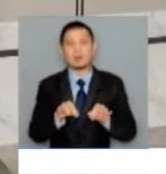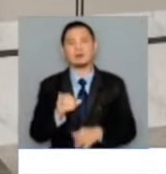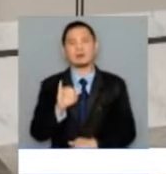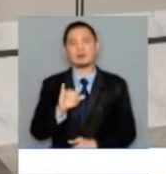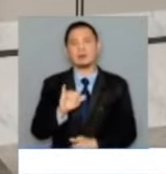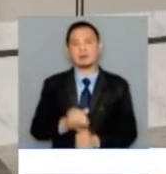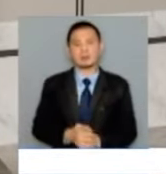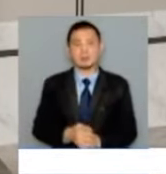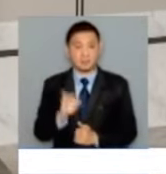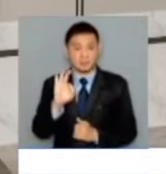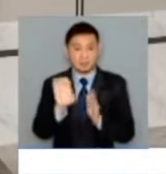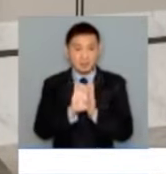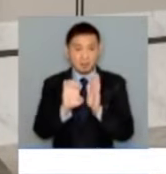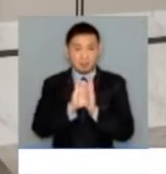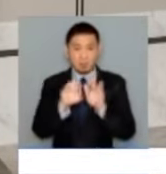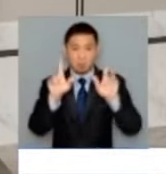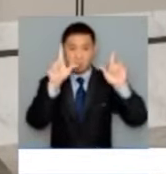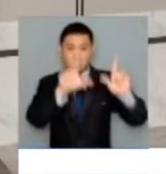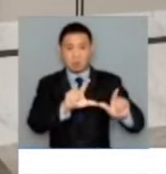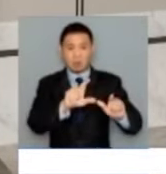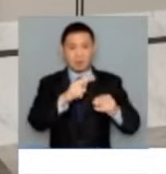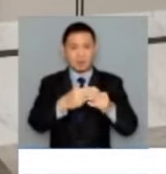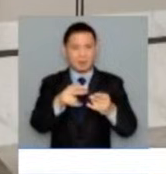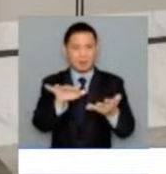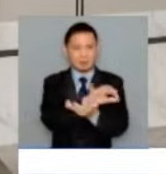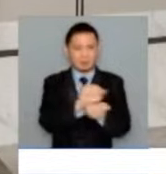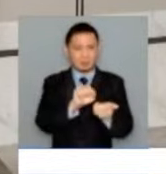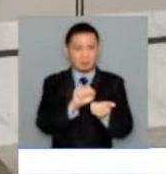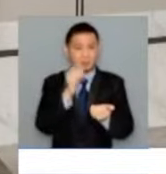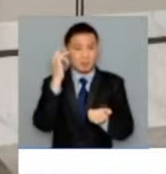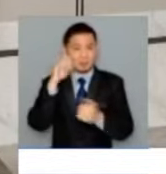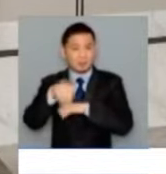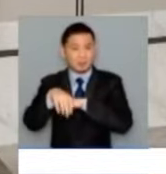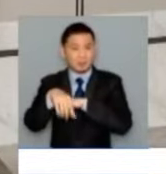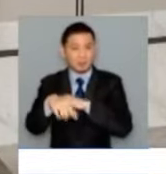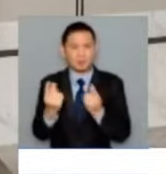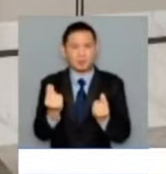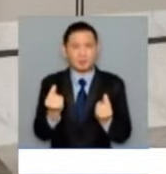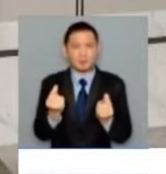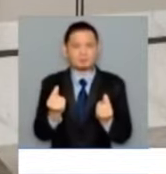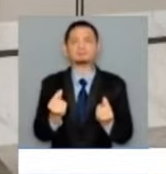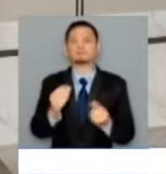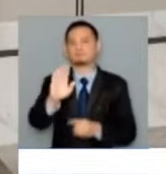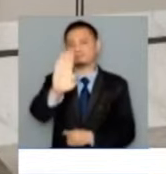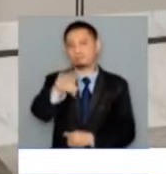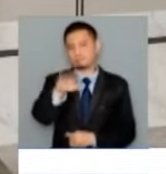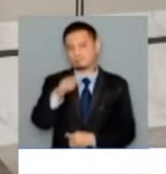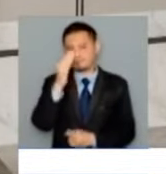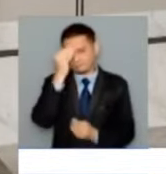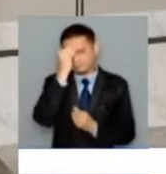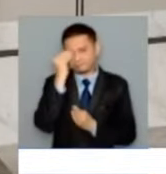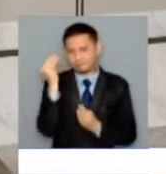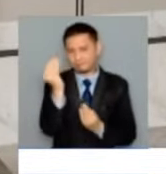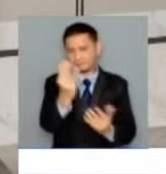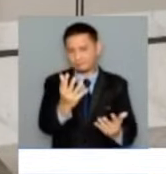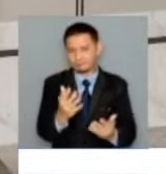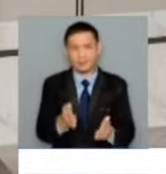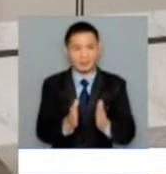been done dahil sa chismis na yan? Well, here's all you need to know. Ask Attorney